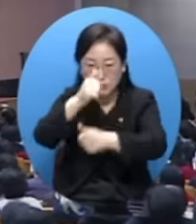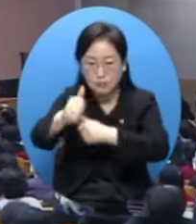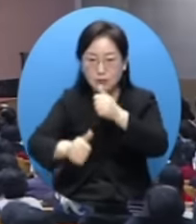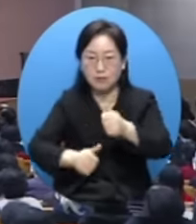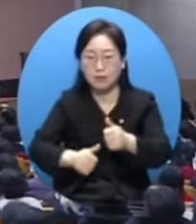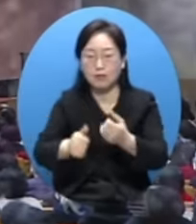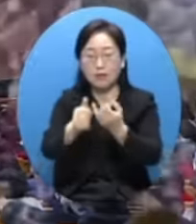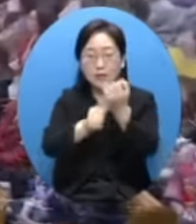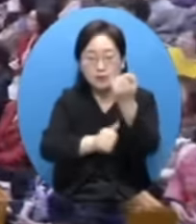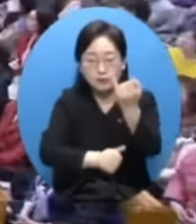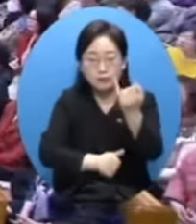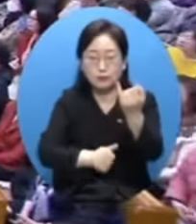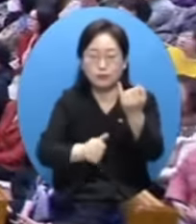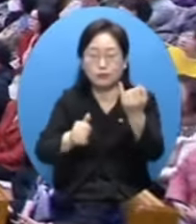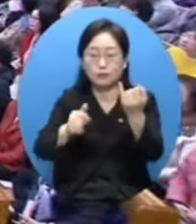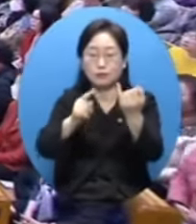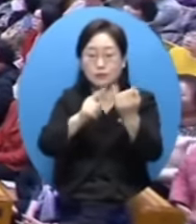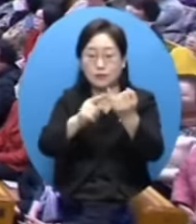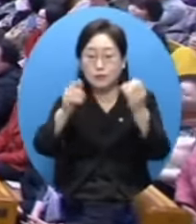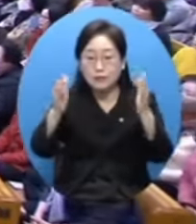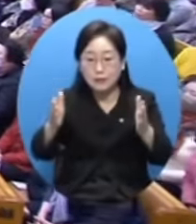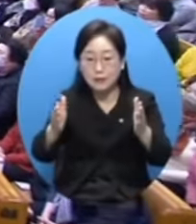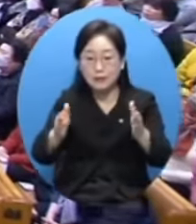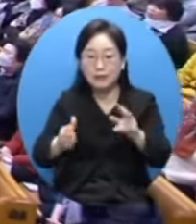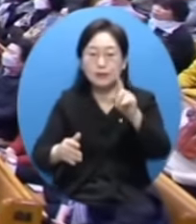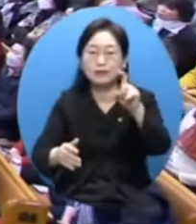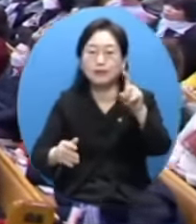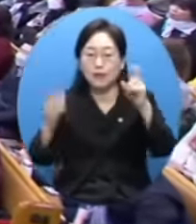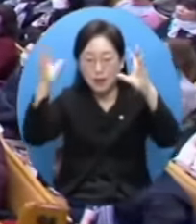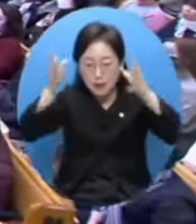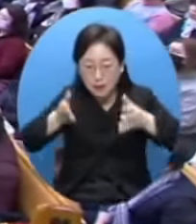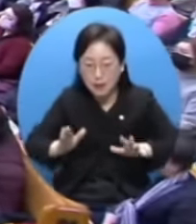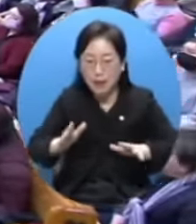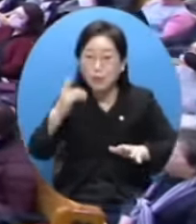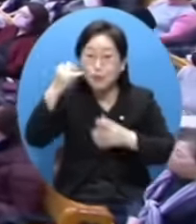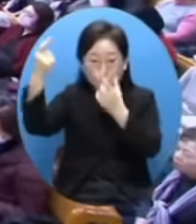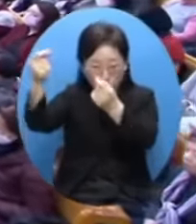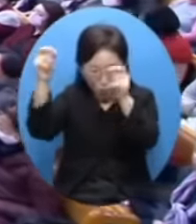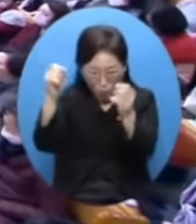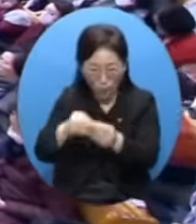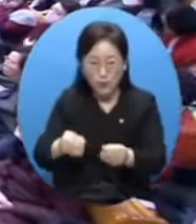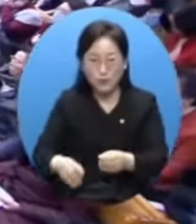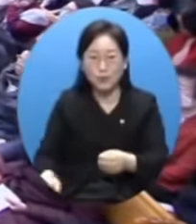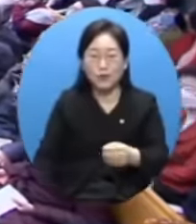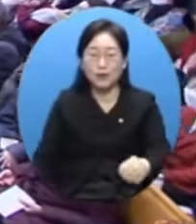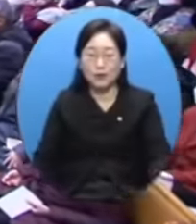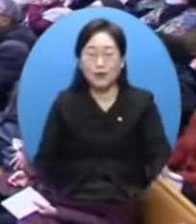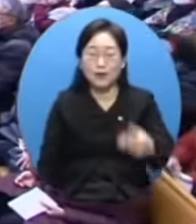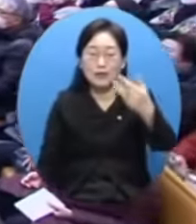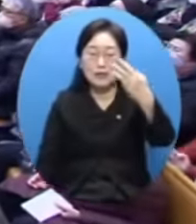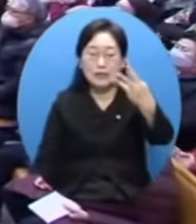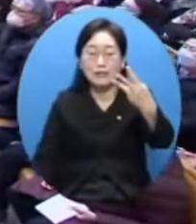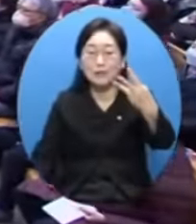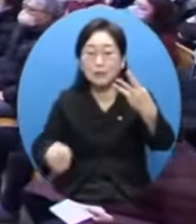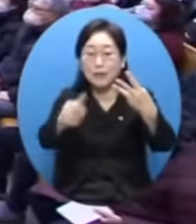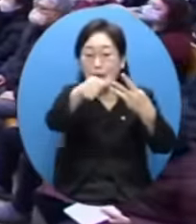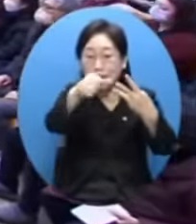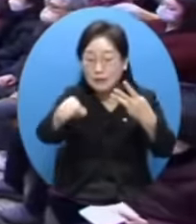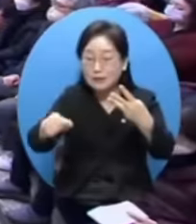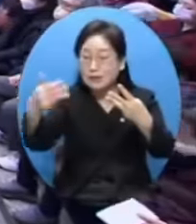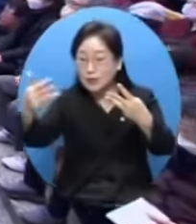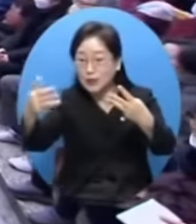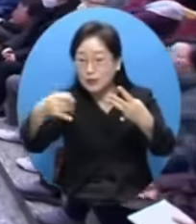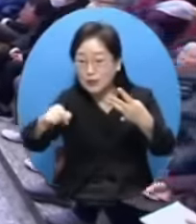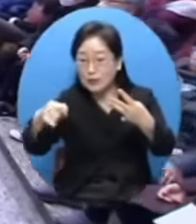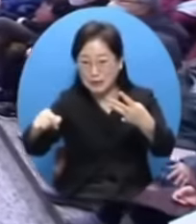부인 사라 피어폰트와의 사이에서 명 삼남 판례 자을 또 나왔습니다 11명씩 만나면 좋은 일이 날